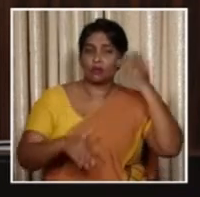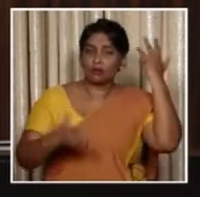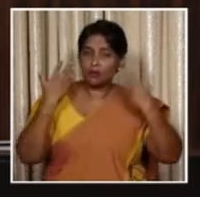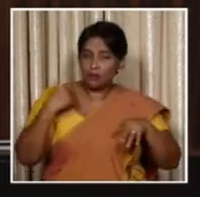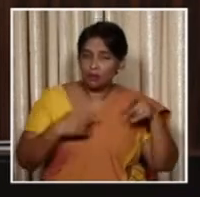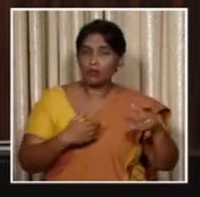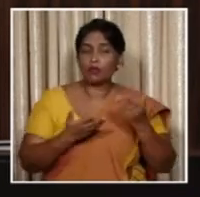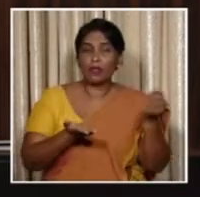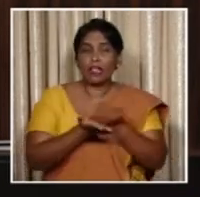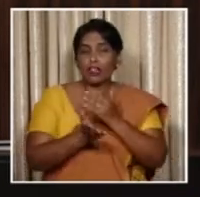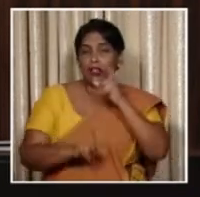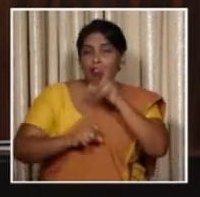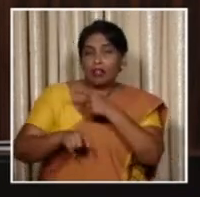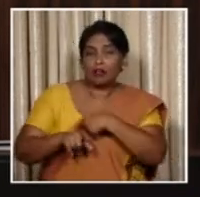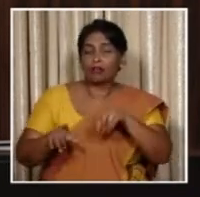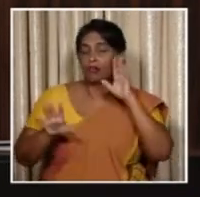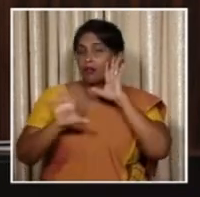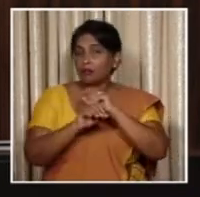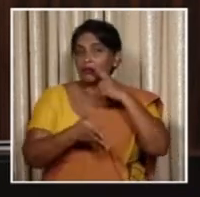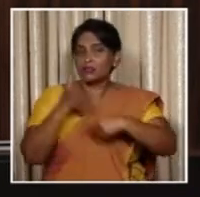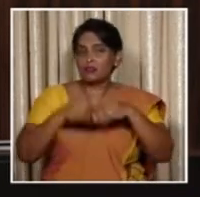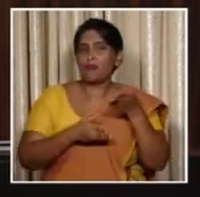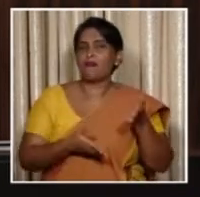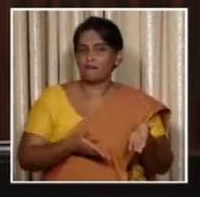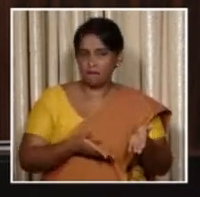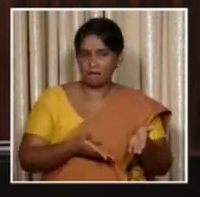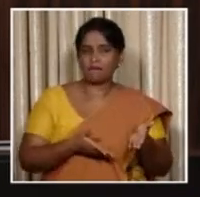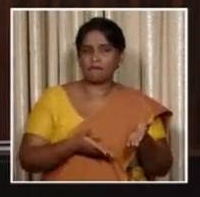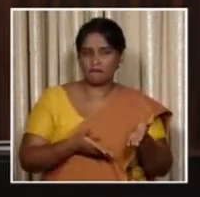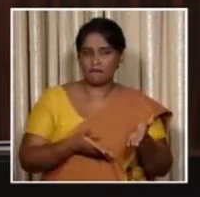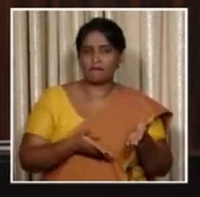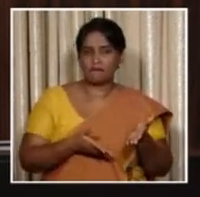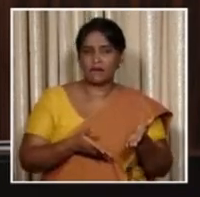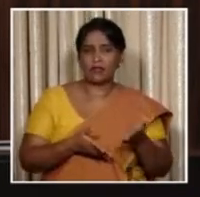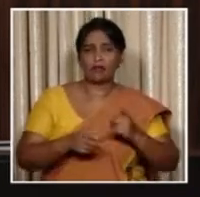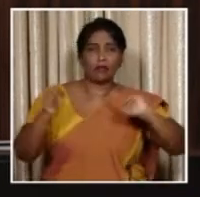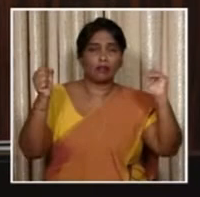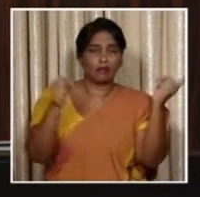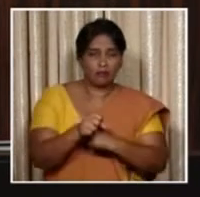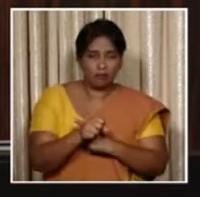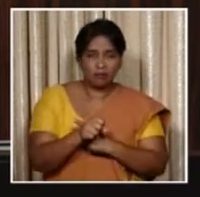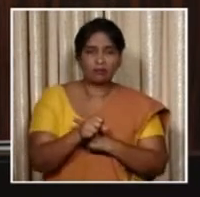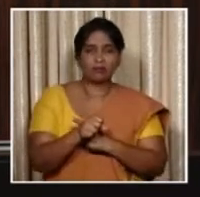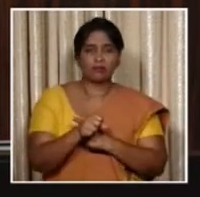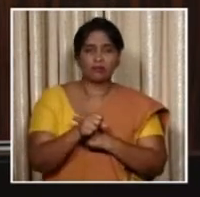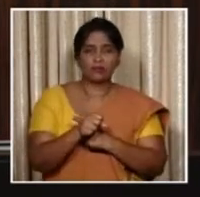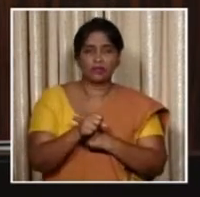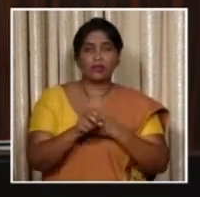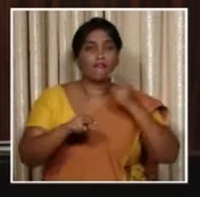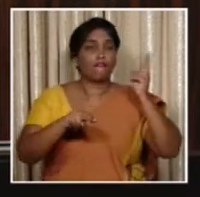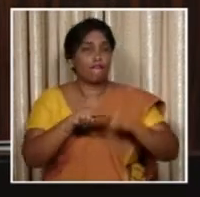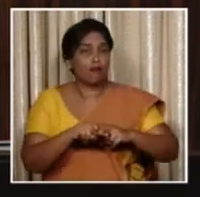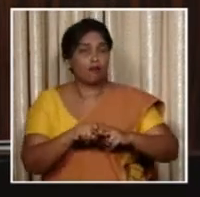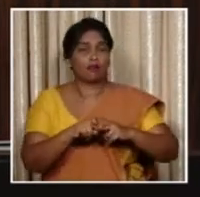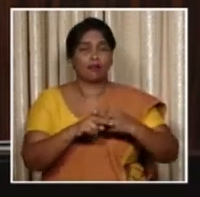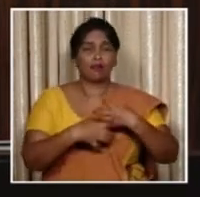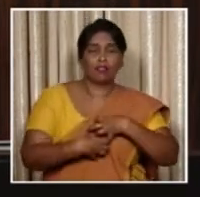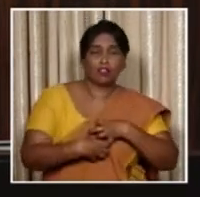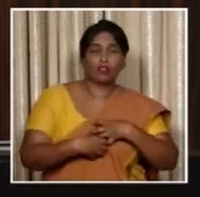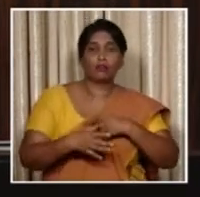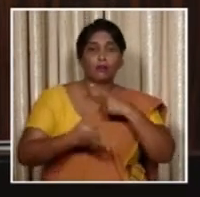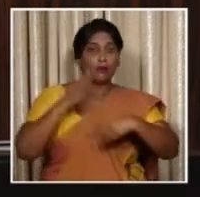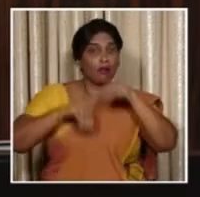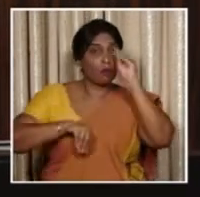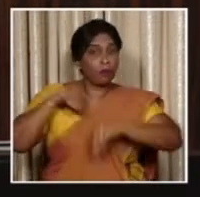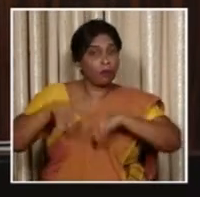තමන්ගේ ඥාතීන් මිය යාමේ ඉතුරු ඥාතීන්ගේ ප්‍රකාශන මෙම ජනවරම තුල තිබෙනවා. ඝාතන ලක්වුවන්ගේ මිතුරුන්ගේ අඳෝනාව මේ ජනවරම